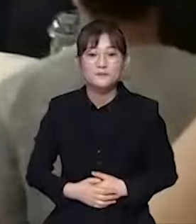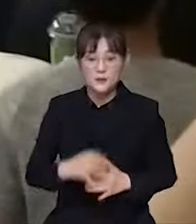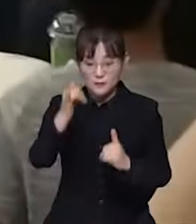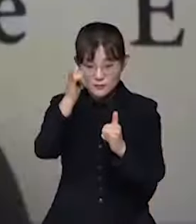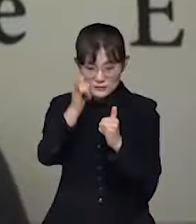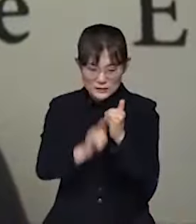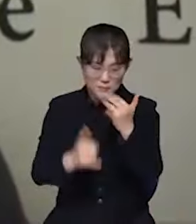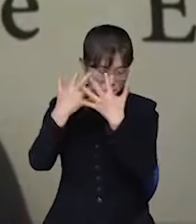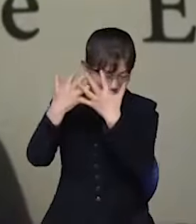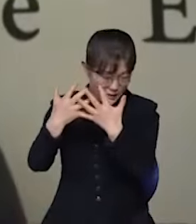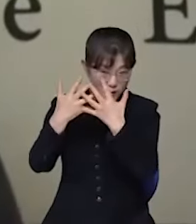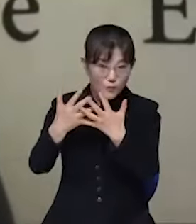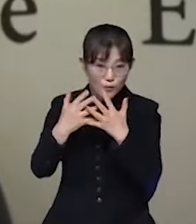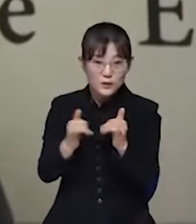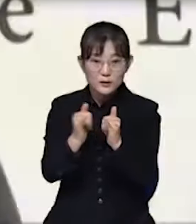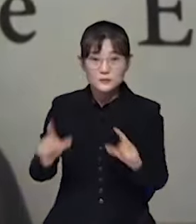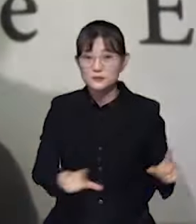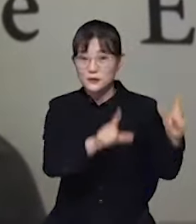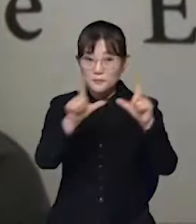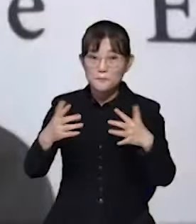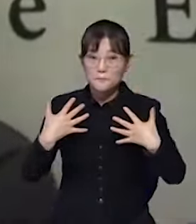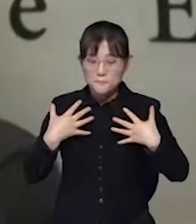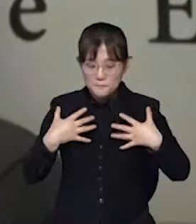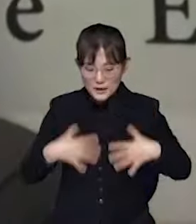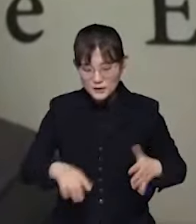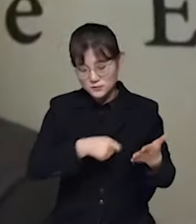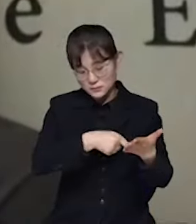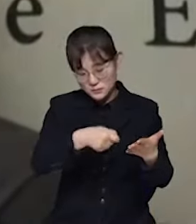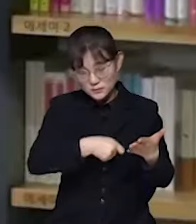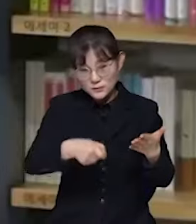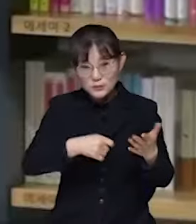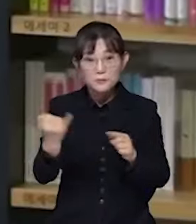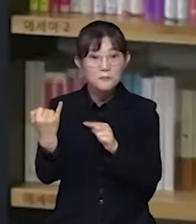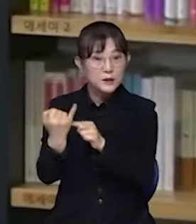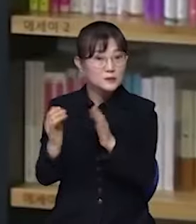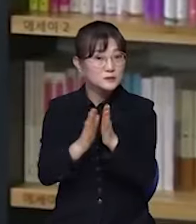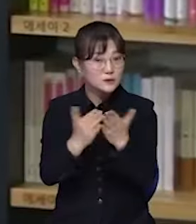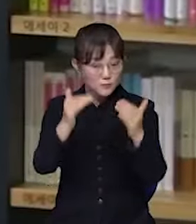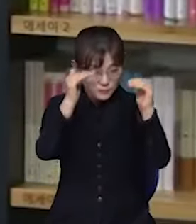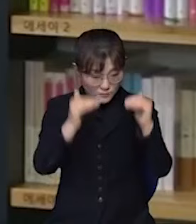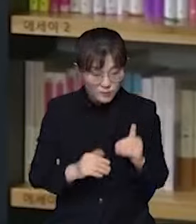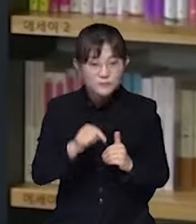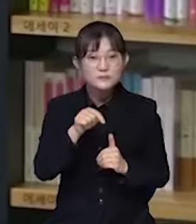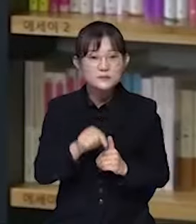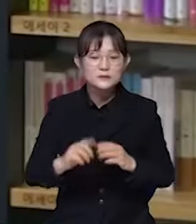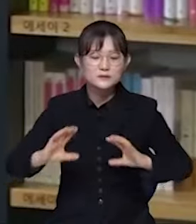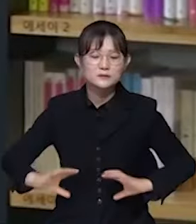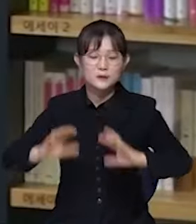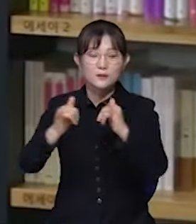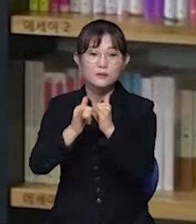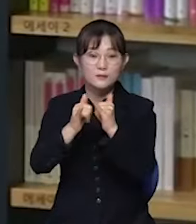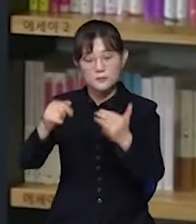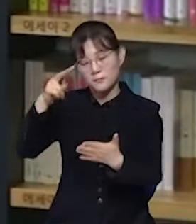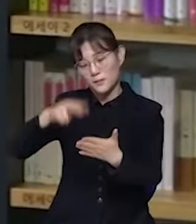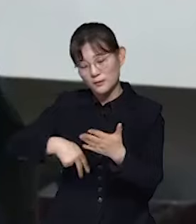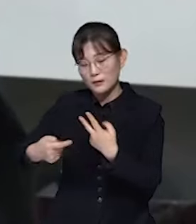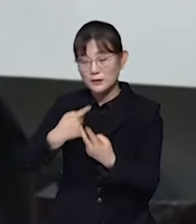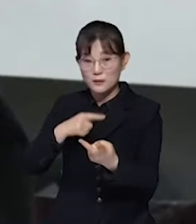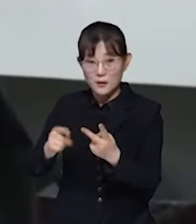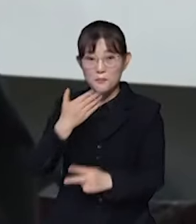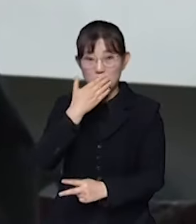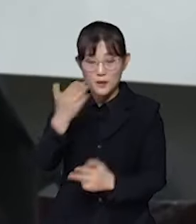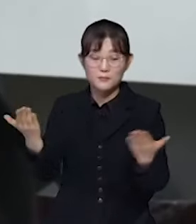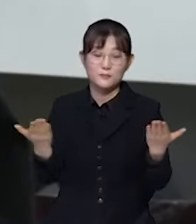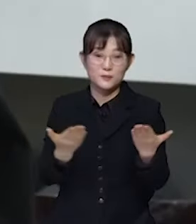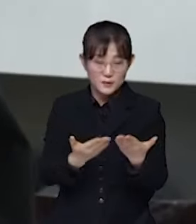역사적 트라우마와 인간 삶의 연약함을 여실히 드러낸 한 작가의 작품들이 세계인들의 보편적 이해와